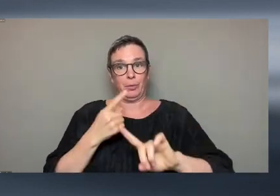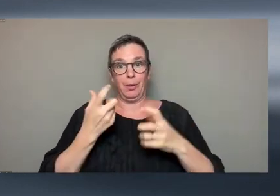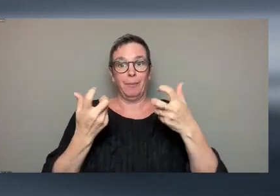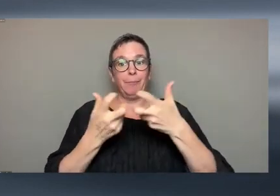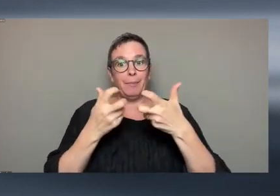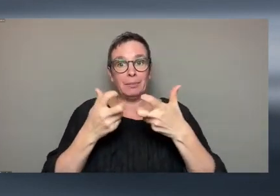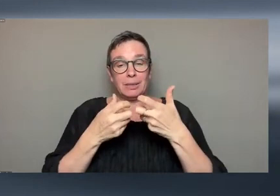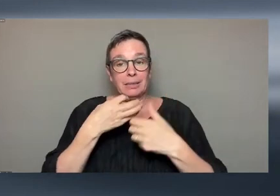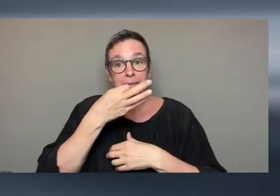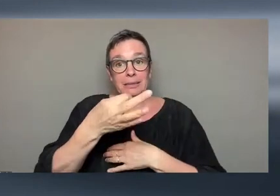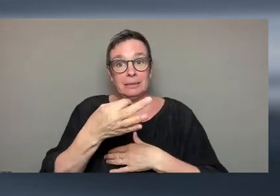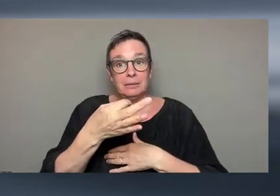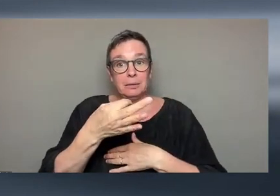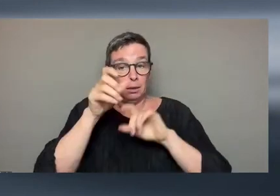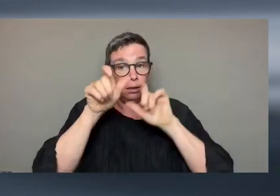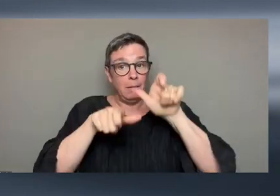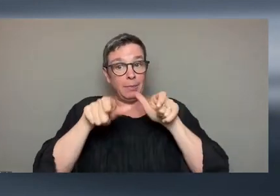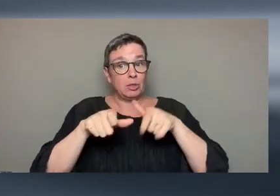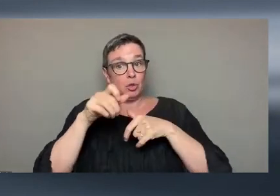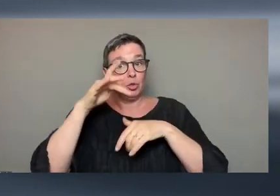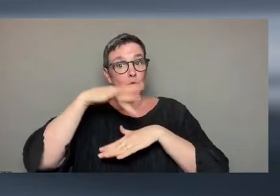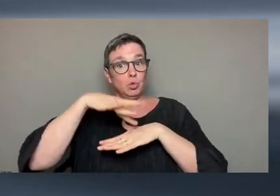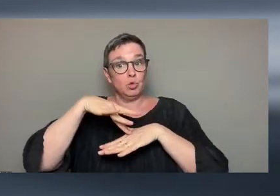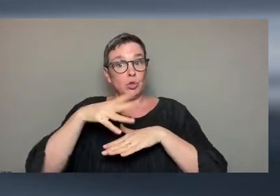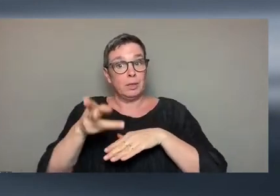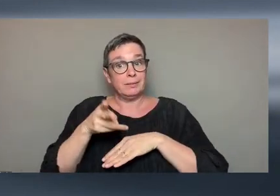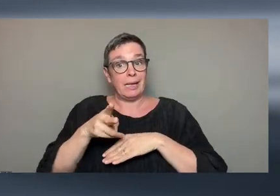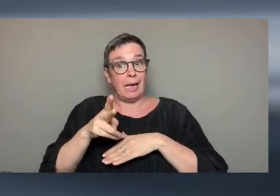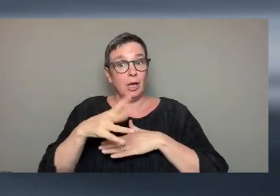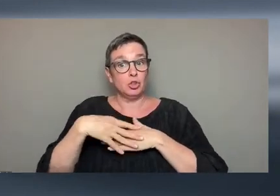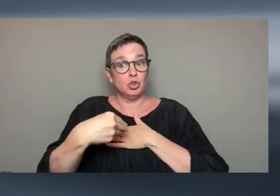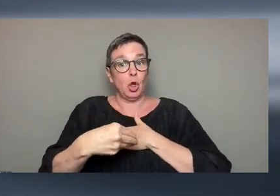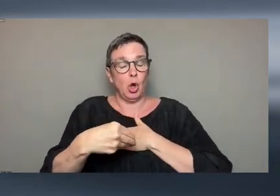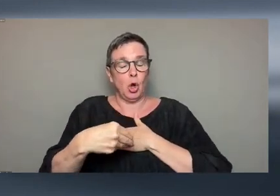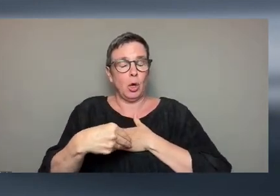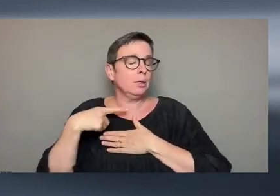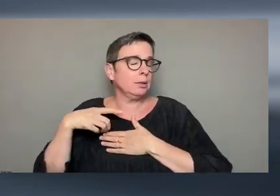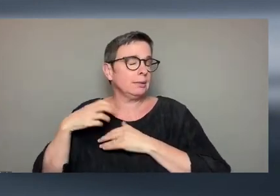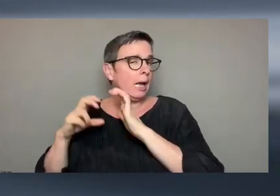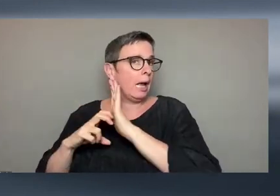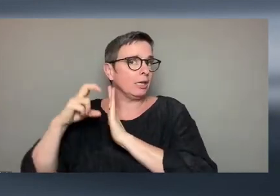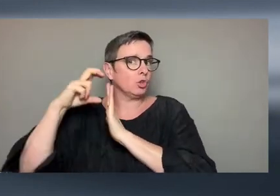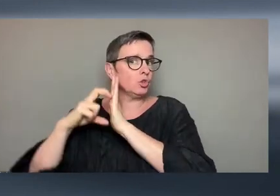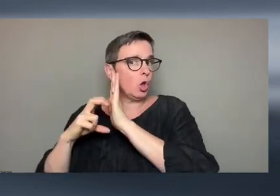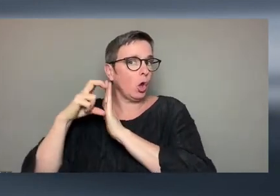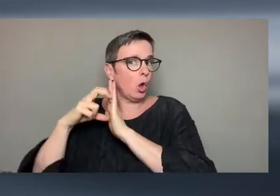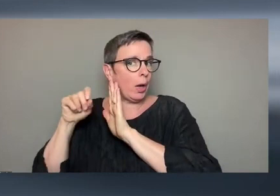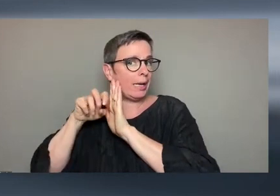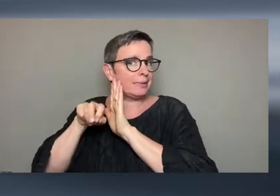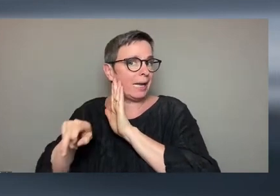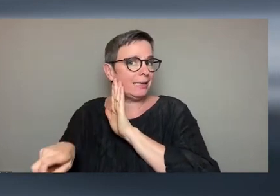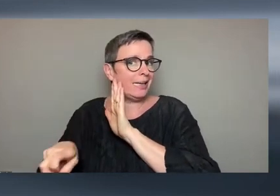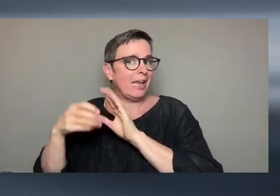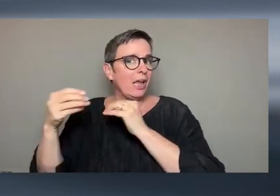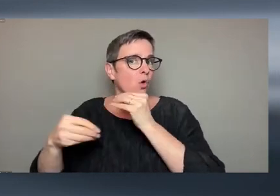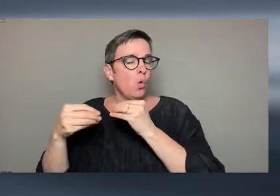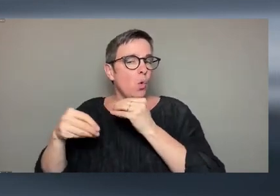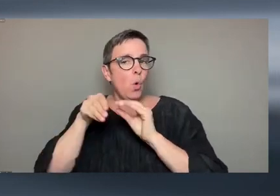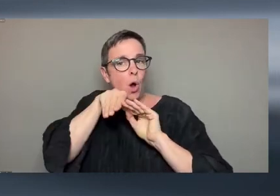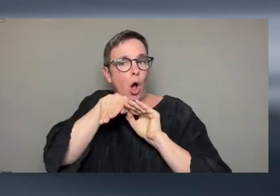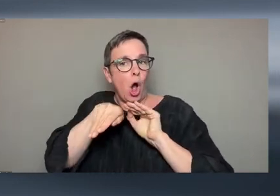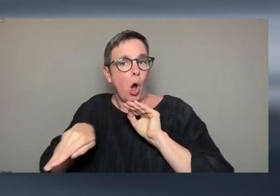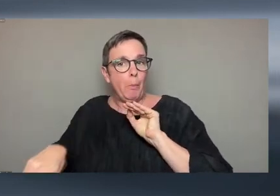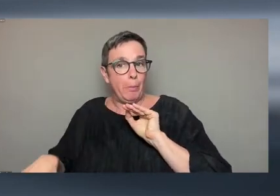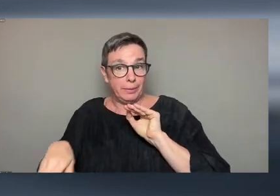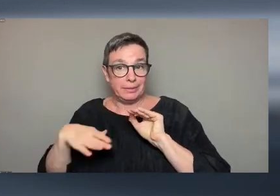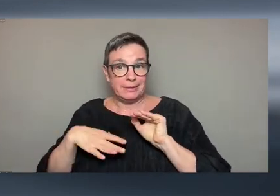à une personne, lorsqu'elle sort du train, que l'ascenseur, les escaliers ou la rampe se trouvent à 20 mètres à gauche ou 200 mètres à droite.